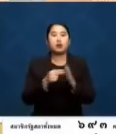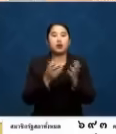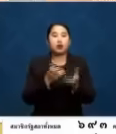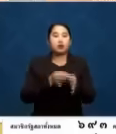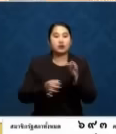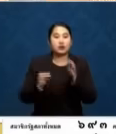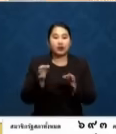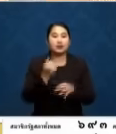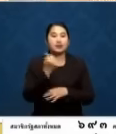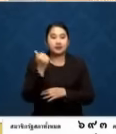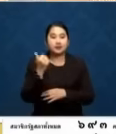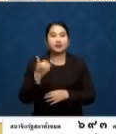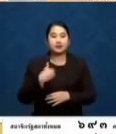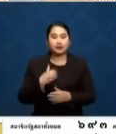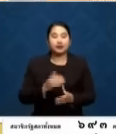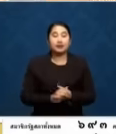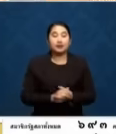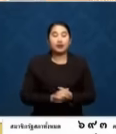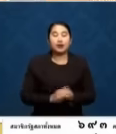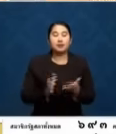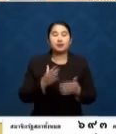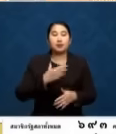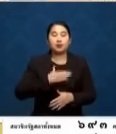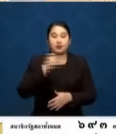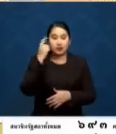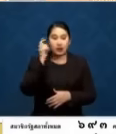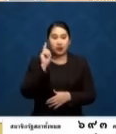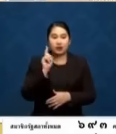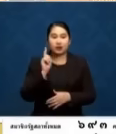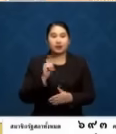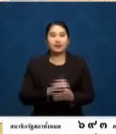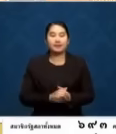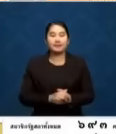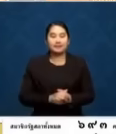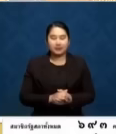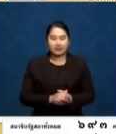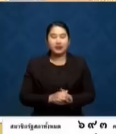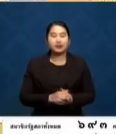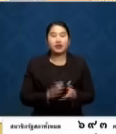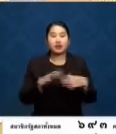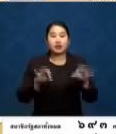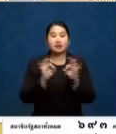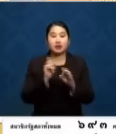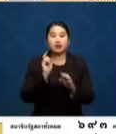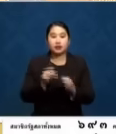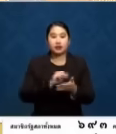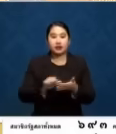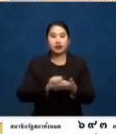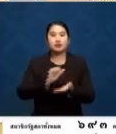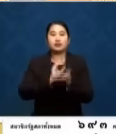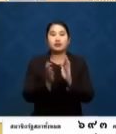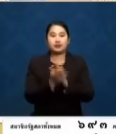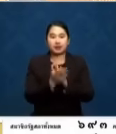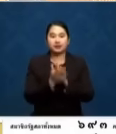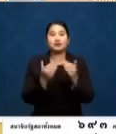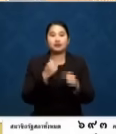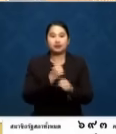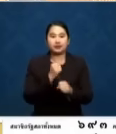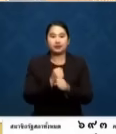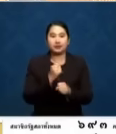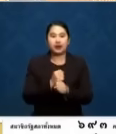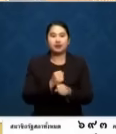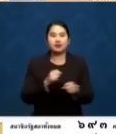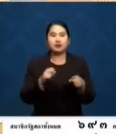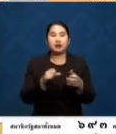เหลือเนี่ยจะทันปีนี้มั้ยในปีนี้ครับอ่าในเฟส 2เนี่ยนะครับซึ่งก็ต้องดูแต่ว่าคุมเป่าบางทันแน่ครับ